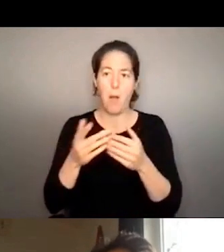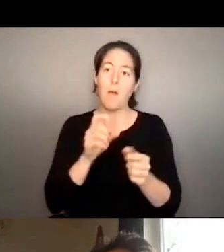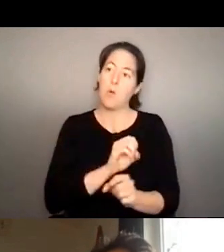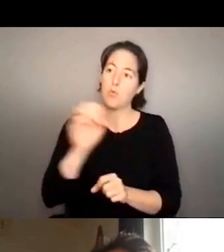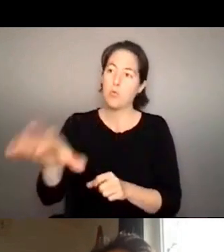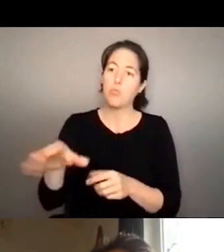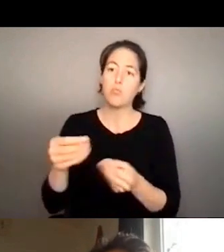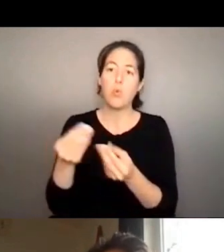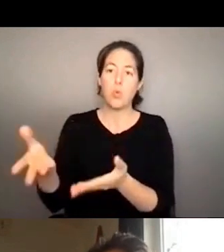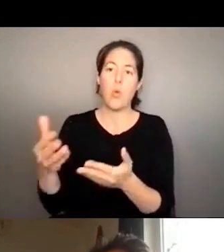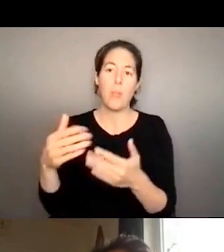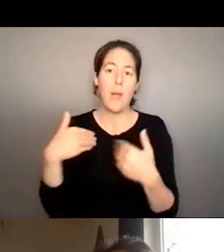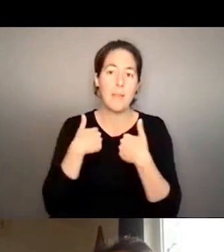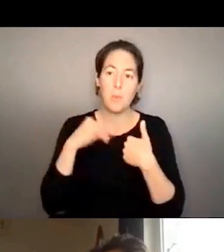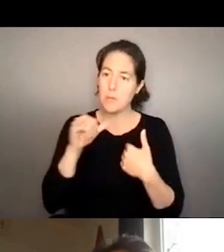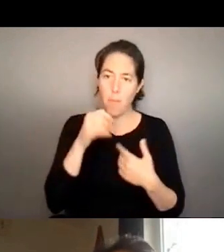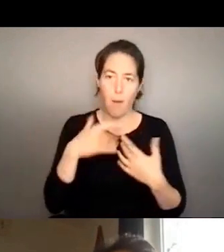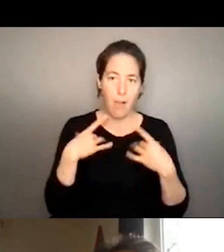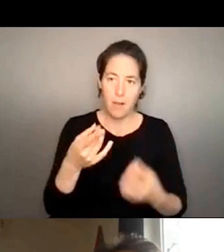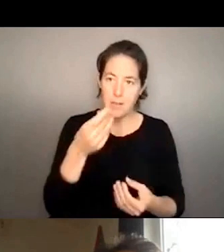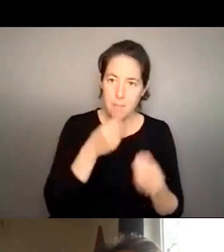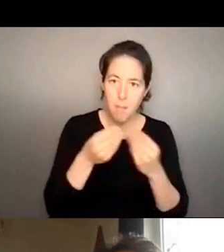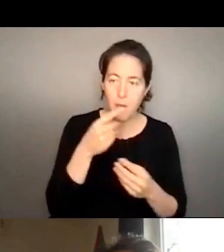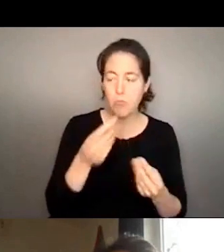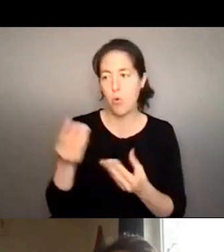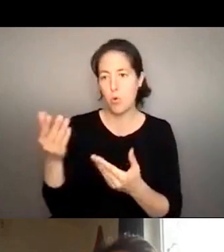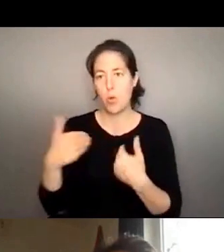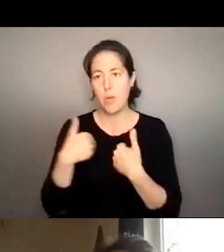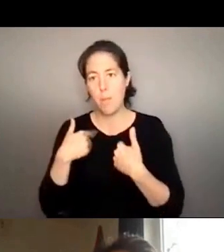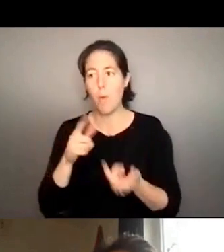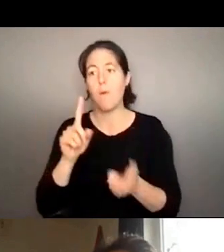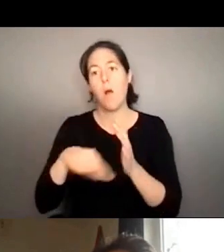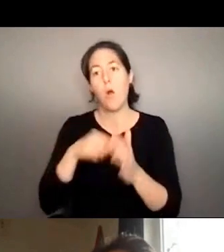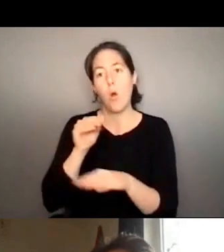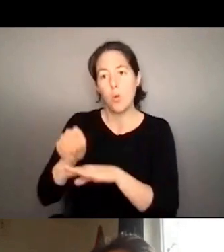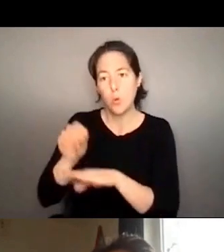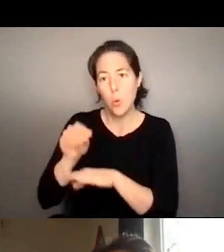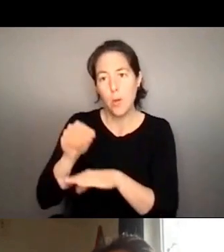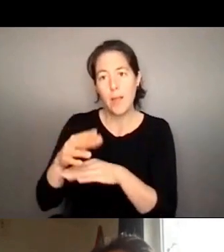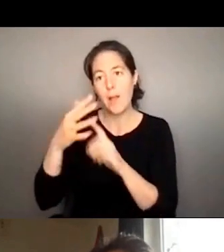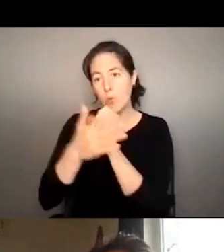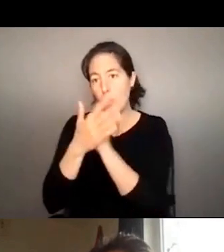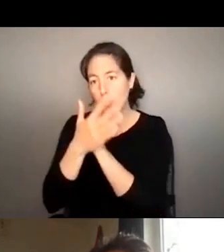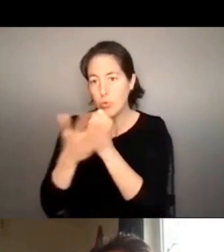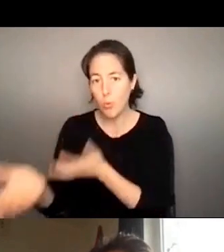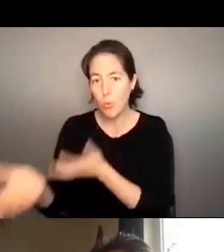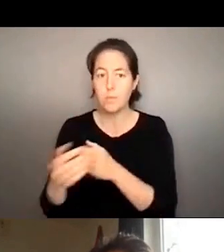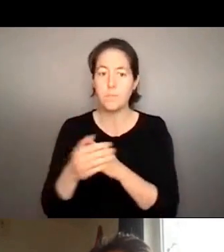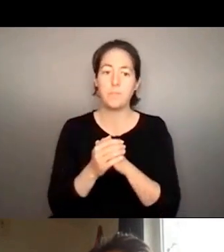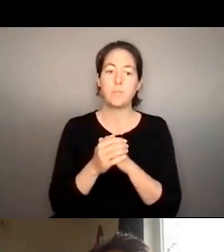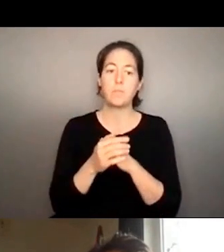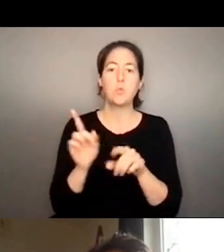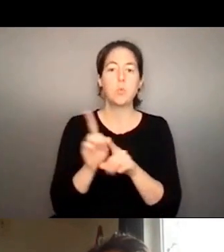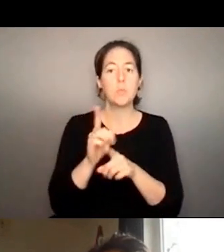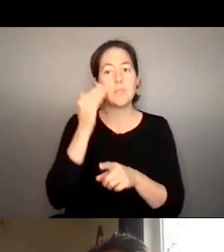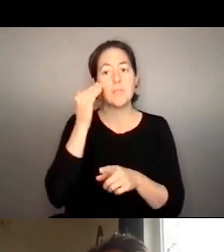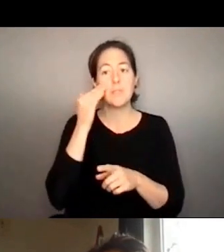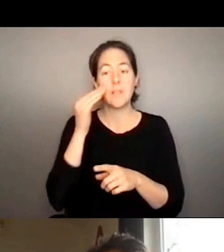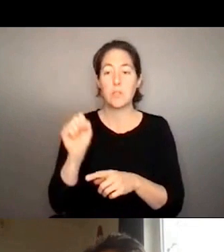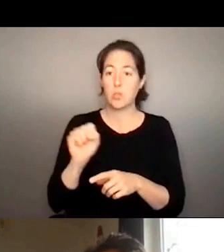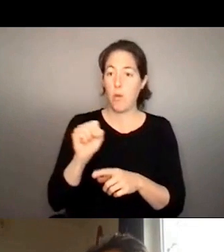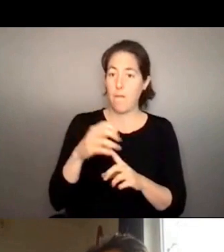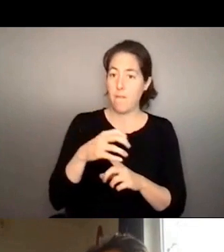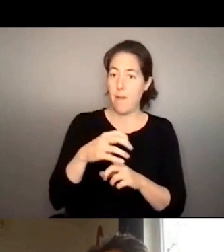animaux. Donc, c'est ça, on pourrait renourrir les cochons là, qui ont envoyé de l'eau usée, mais on sait aussi que, par exemple, le strophère, il peut